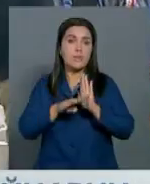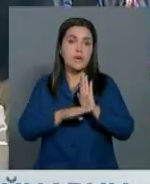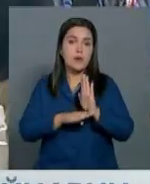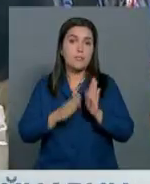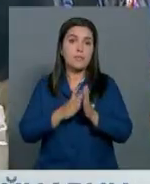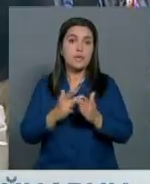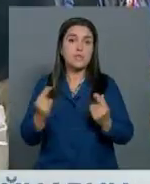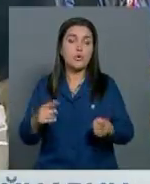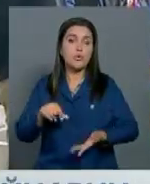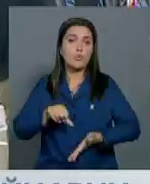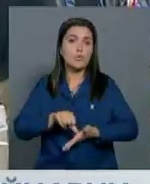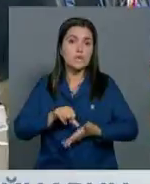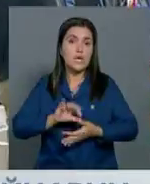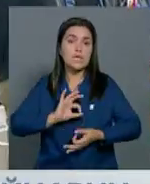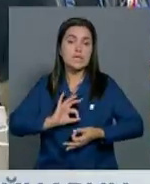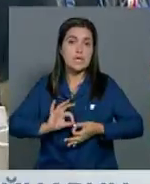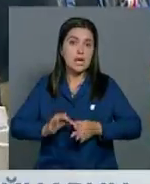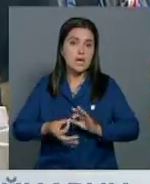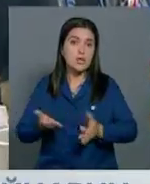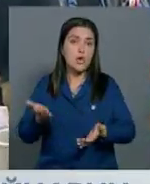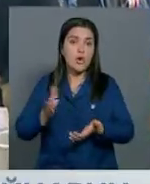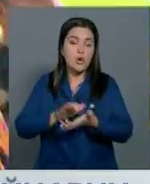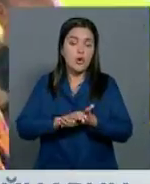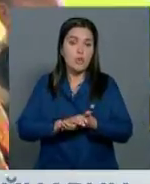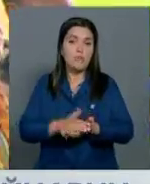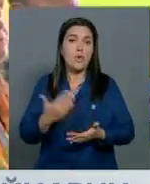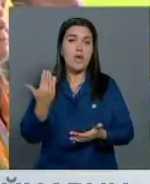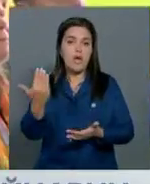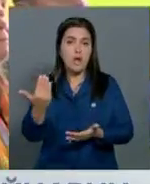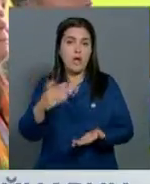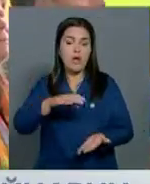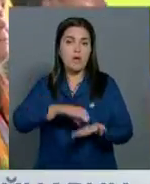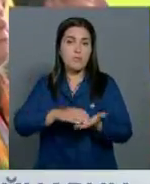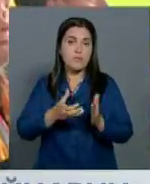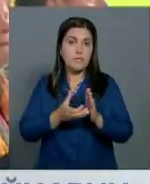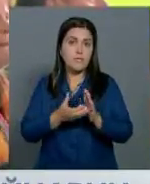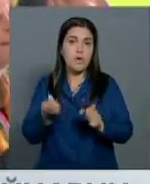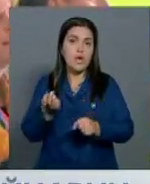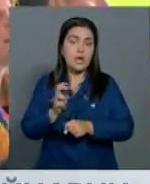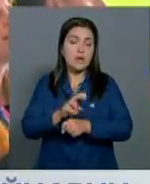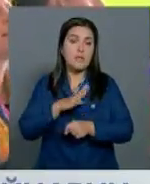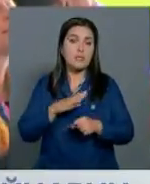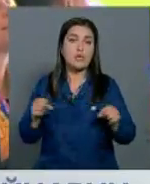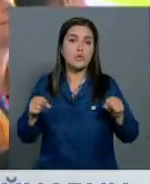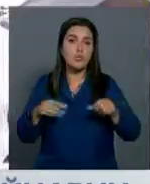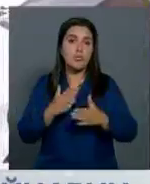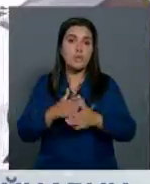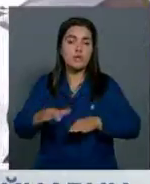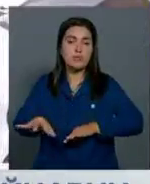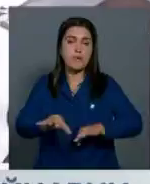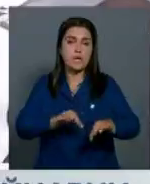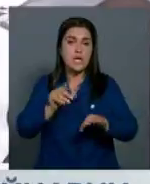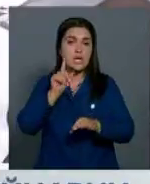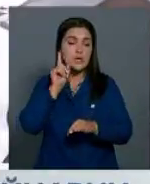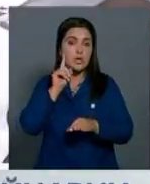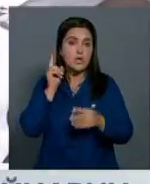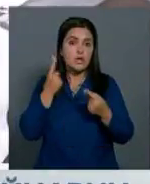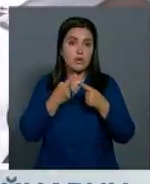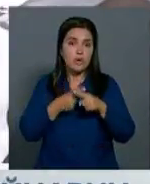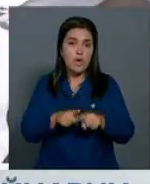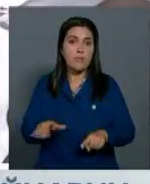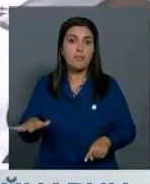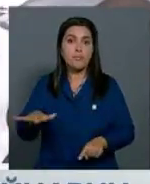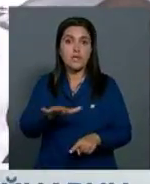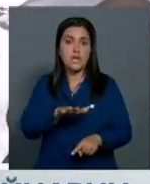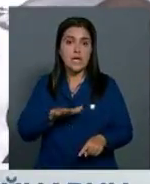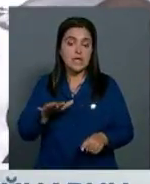По сложившейся традиции участники детально ознакомились с павильоном страны. Кстати, здесь собраны десятки инновационных проектов в сфере зеленых